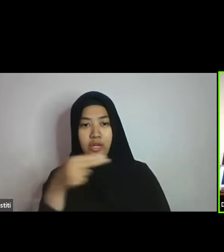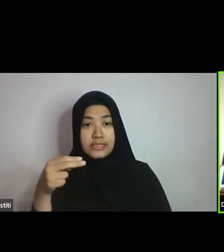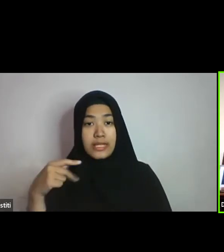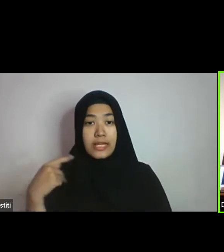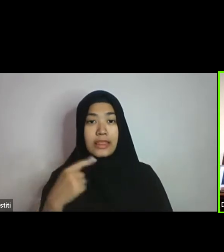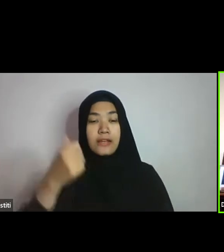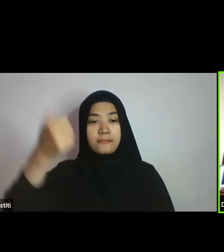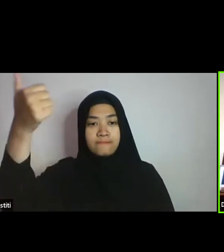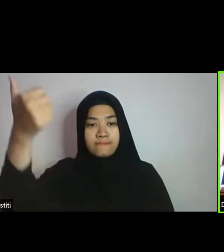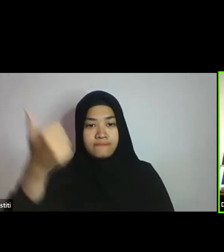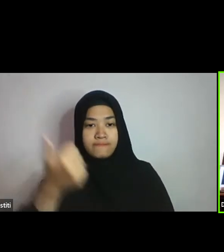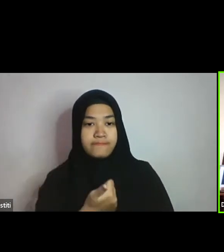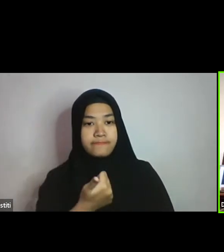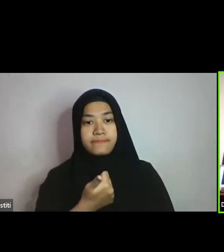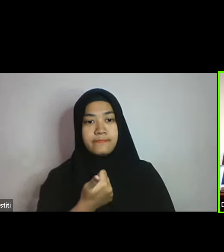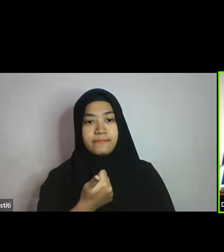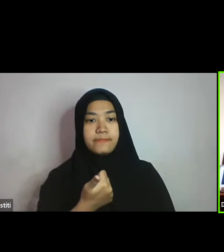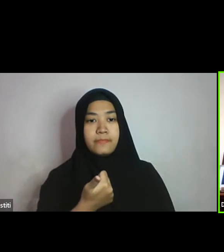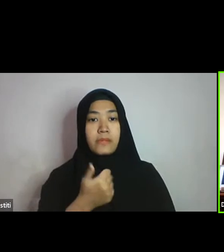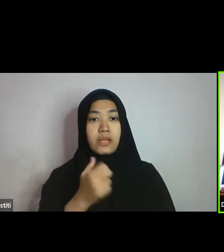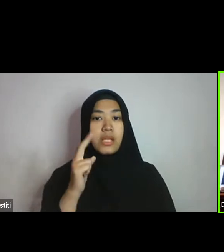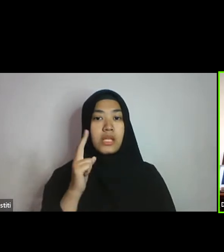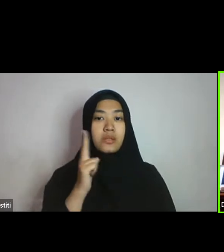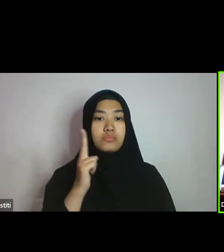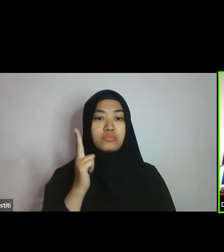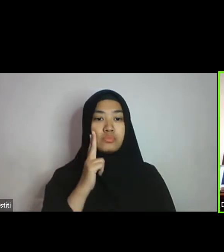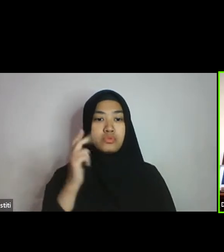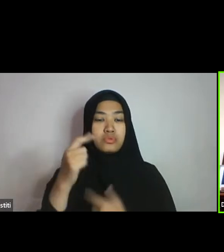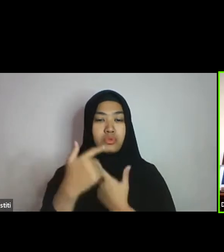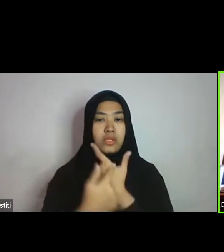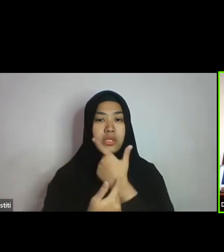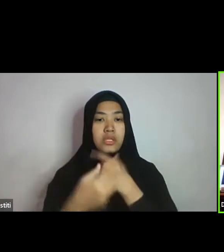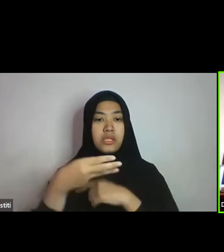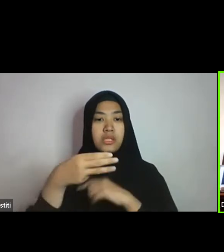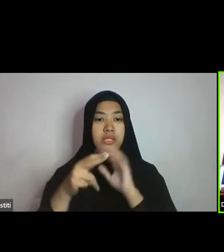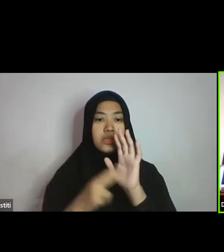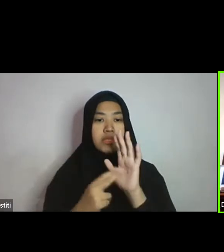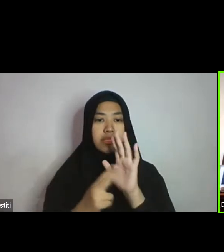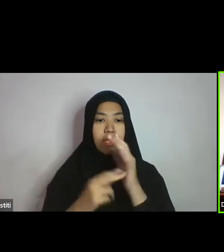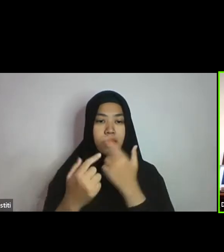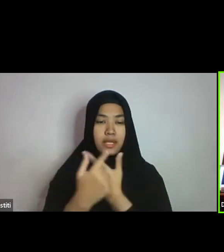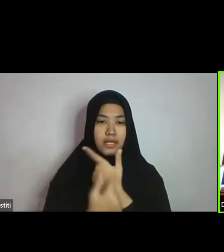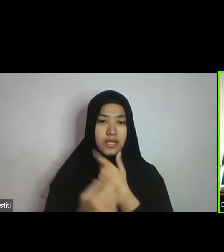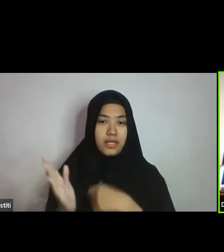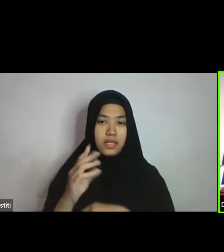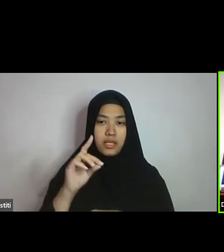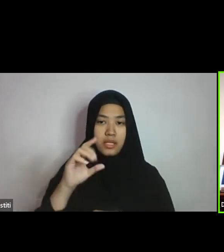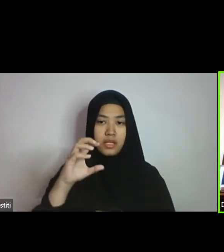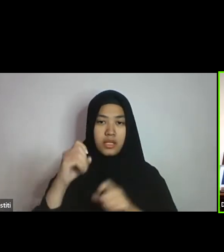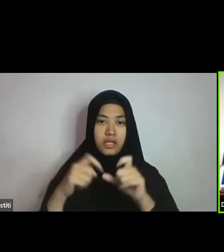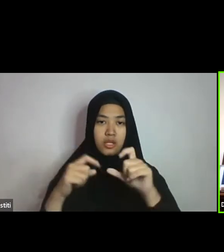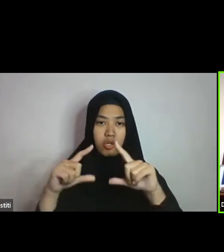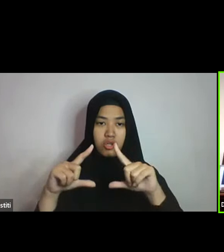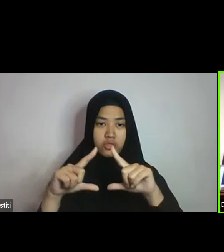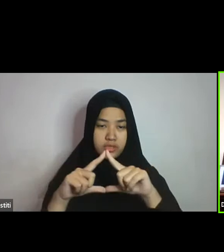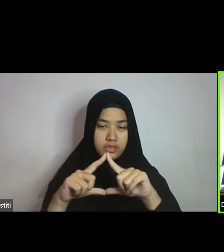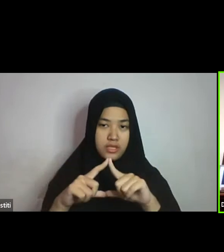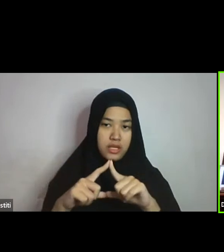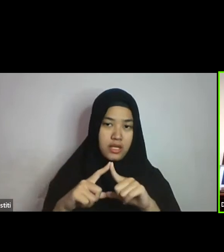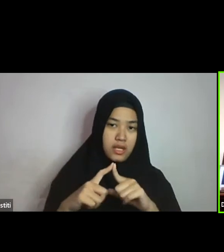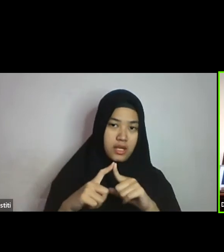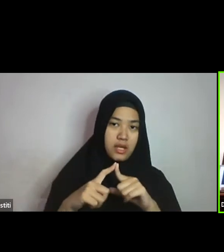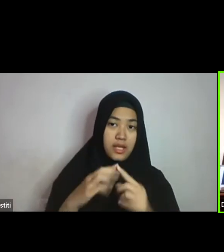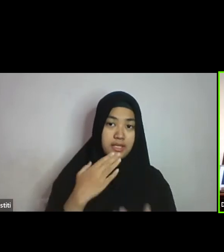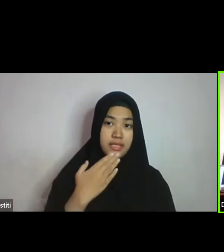mengundang Ibu Yeni Rosa Damayanti yang sudah ada di sini bersama kita. Ibu Yeni,